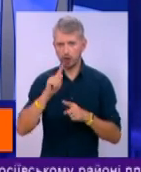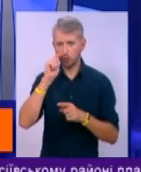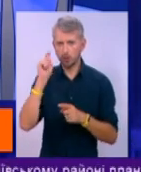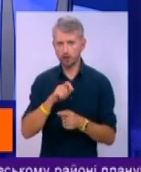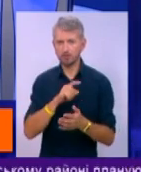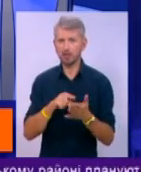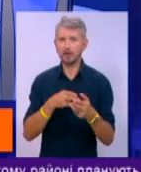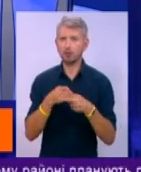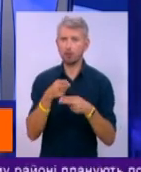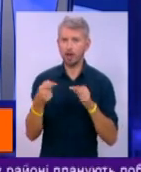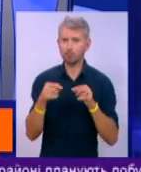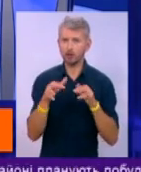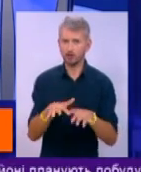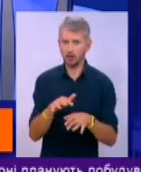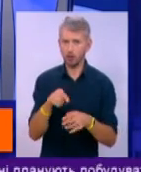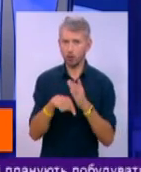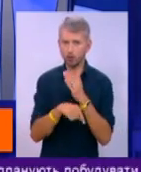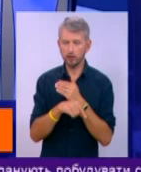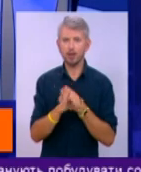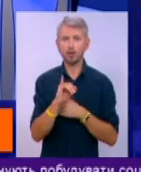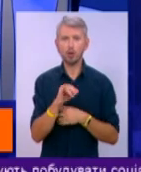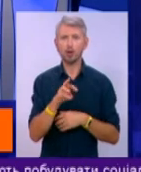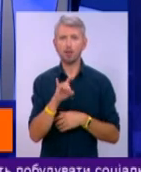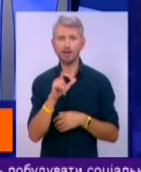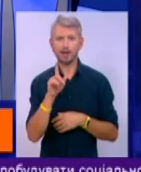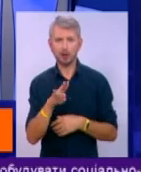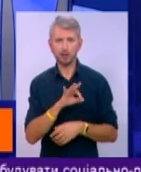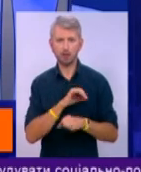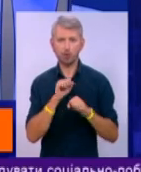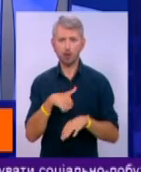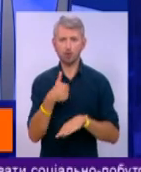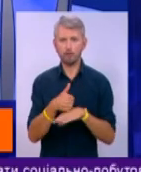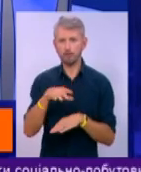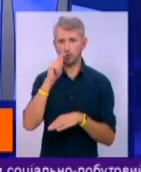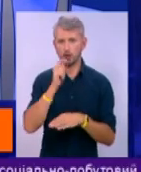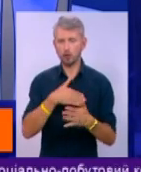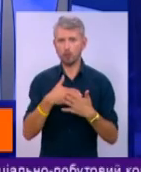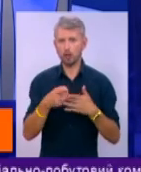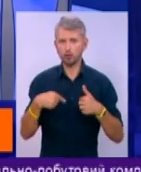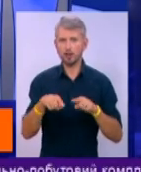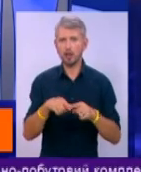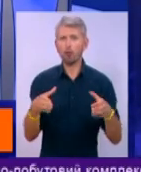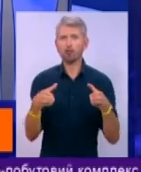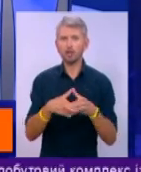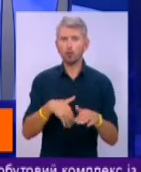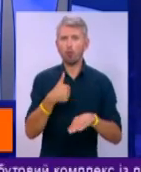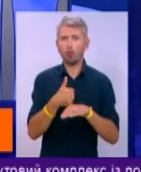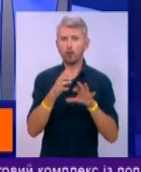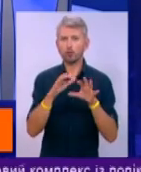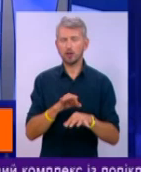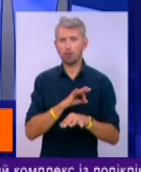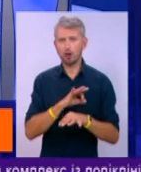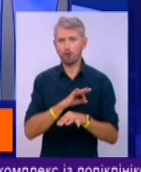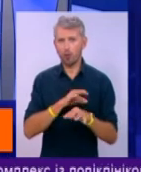протидії корупції, та Ігор Марієн, адвокат, голова Всеукраїнської громадської організації «Комітет конституційно-правового контролю